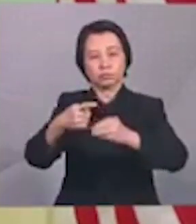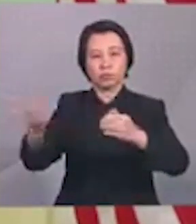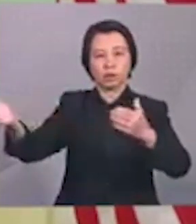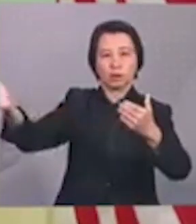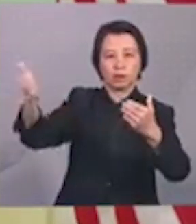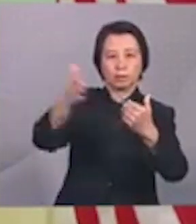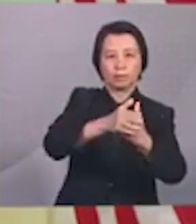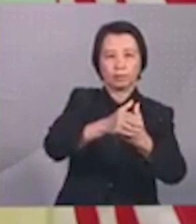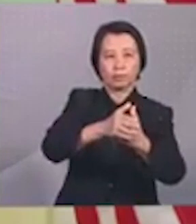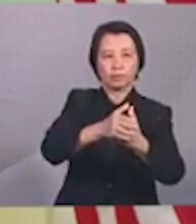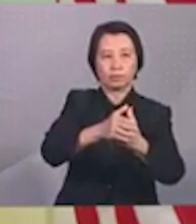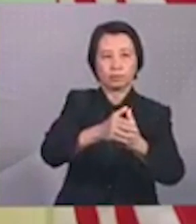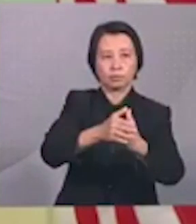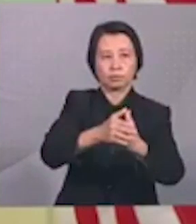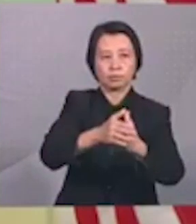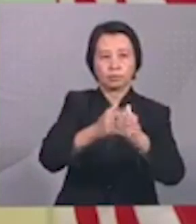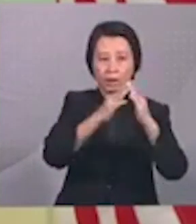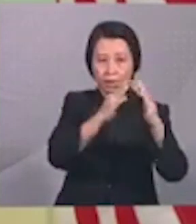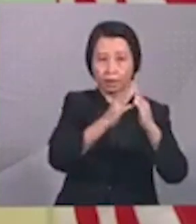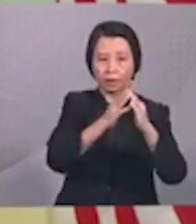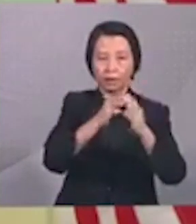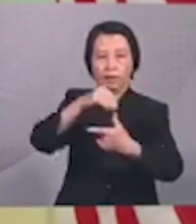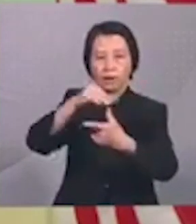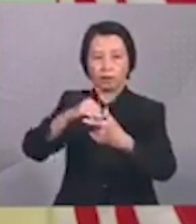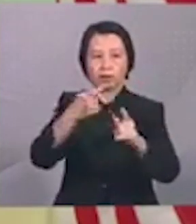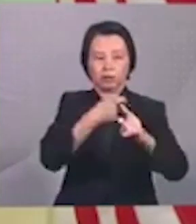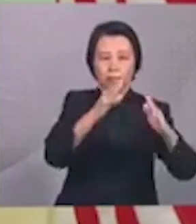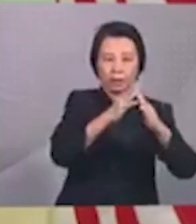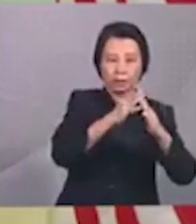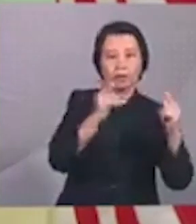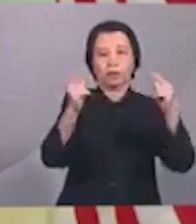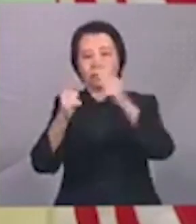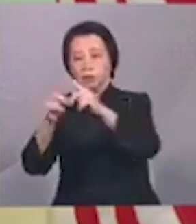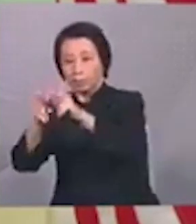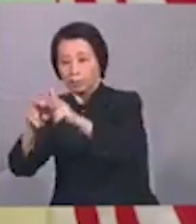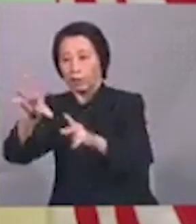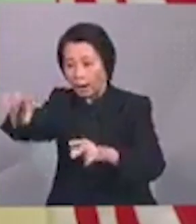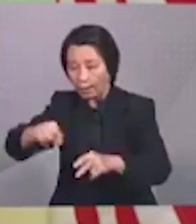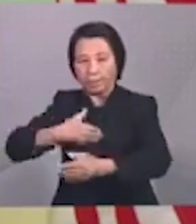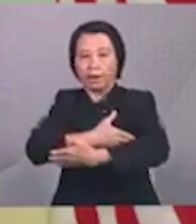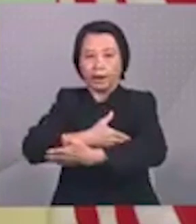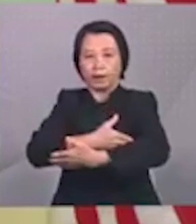pulang ke bandar ataupun dari bandar ke kampung nak ambil anak dan sebagainya.